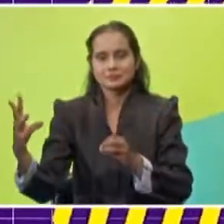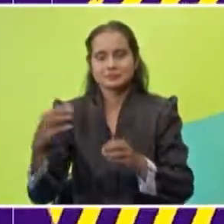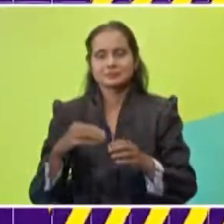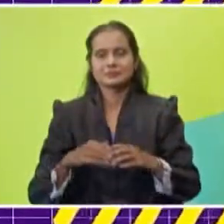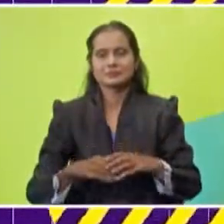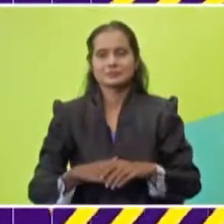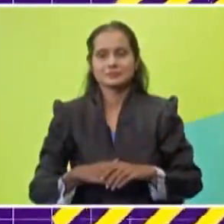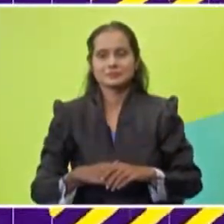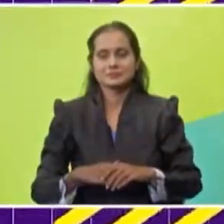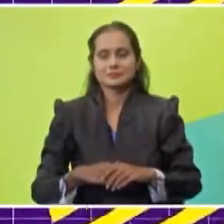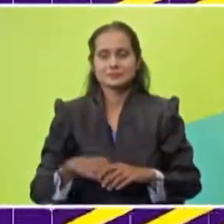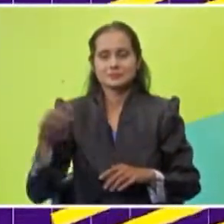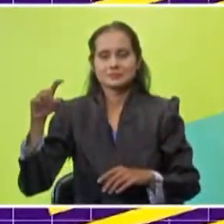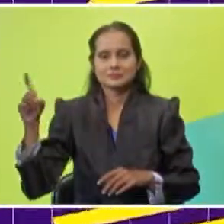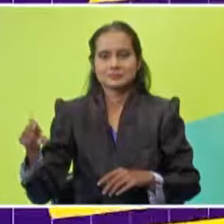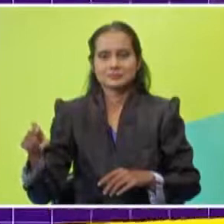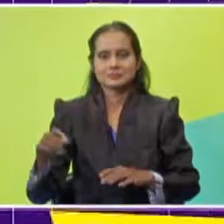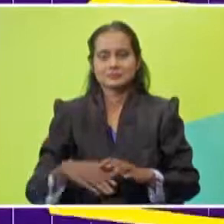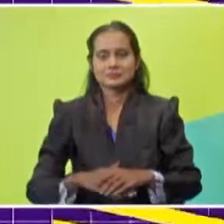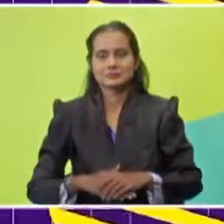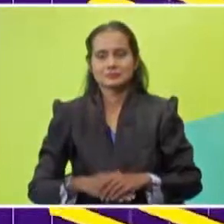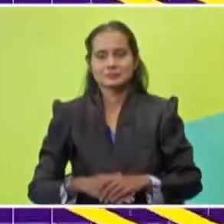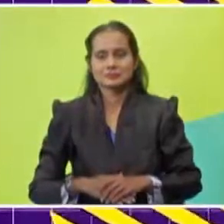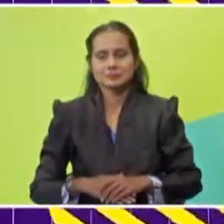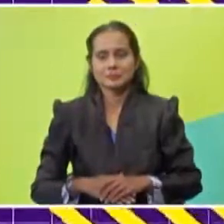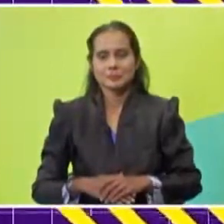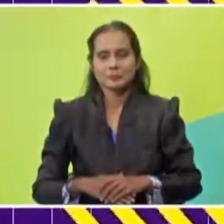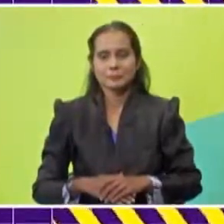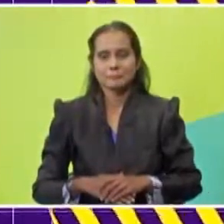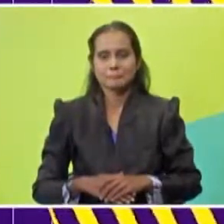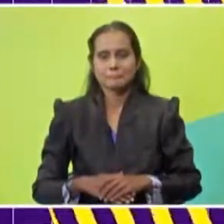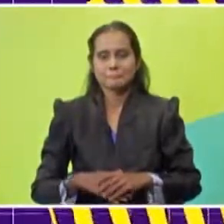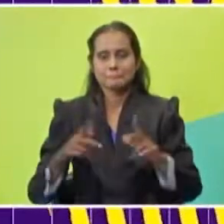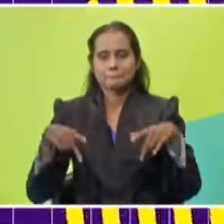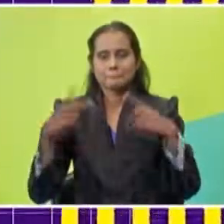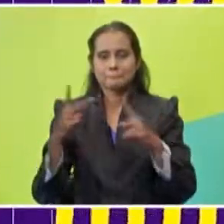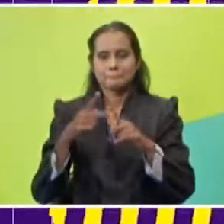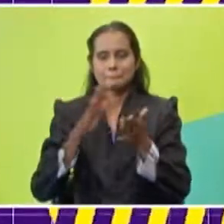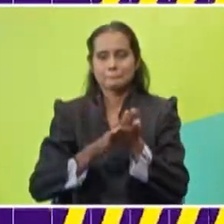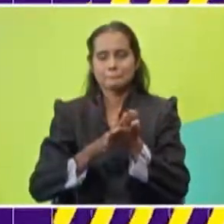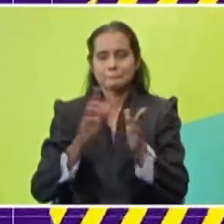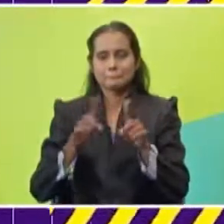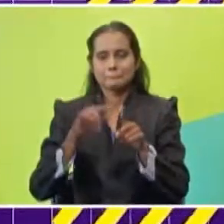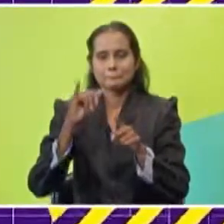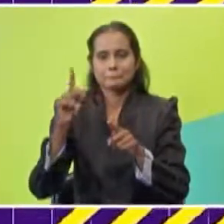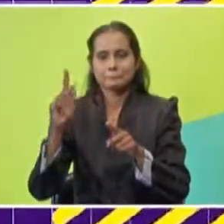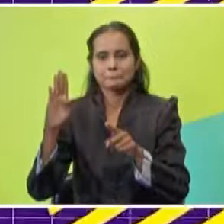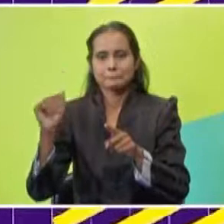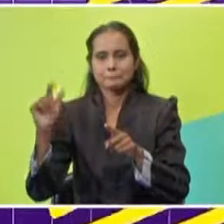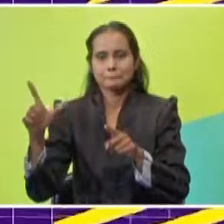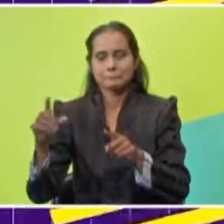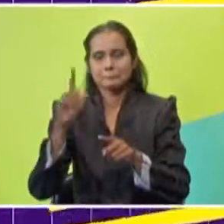N3 beli pantun pergi ke sekolah bersama Imel mestilah namanya